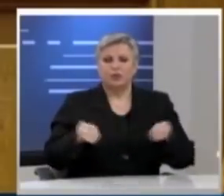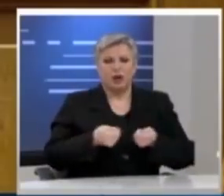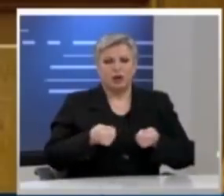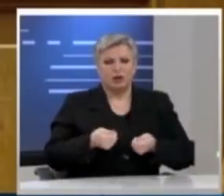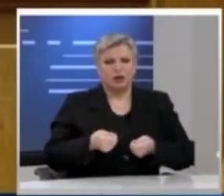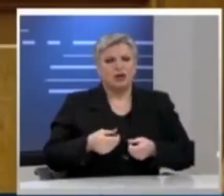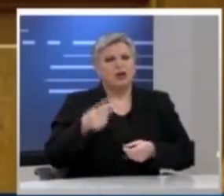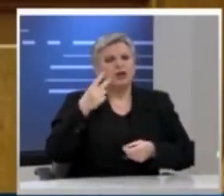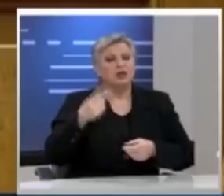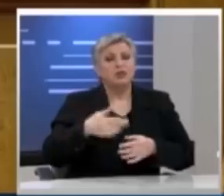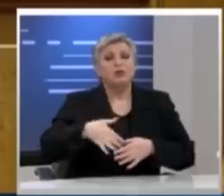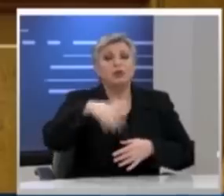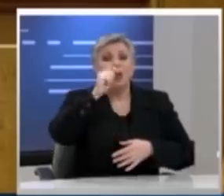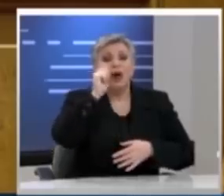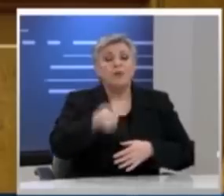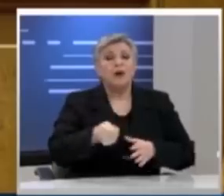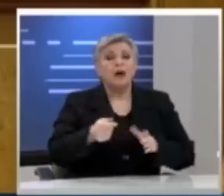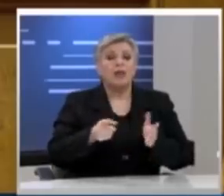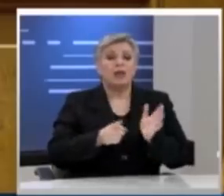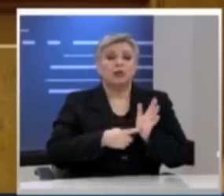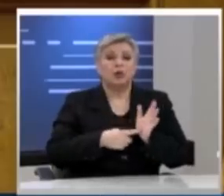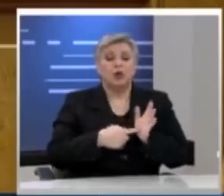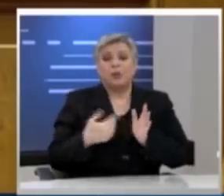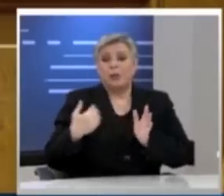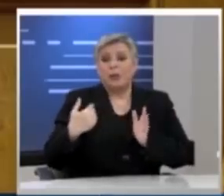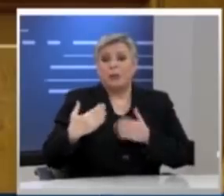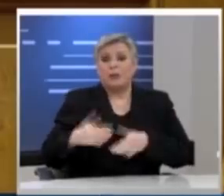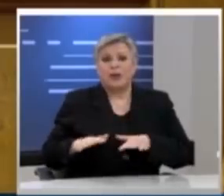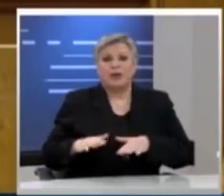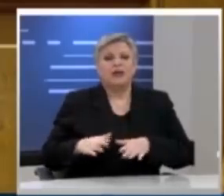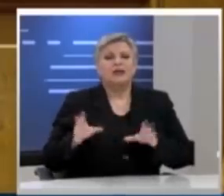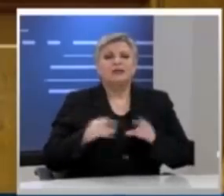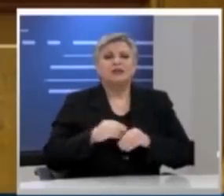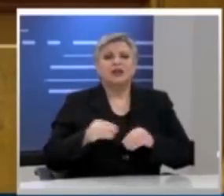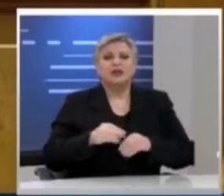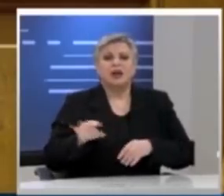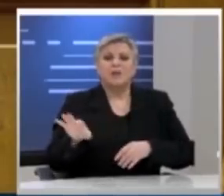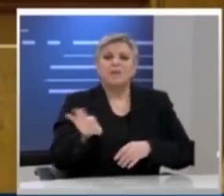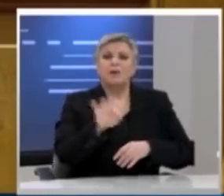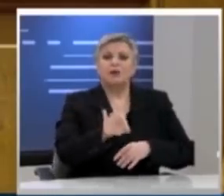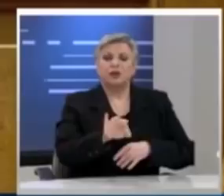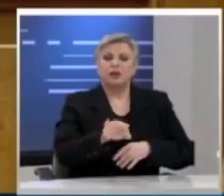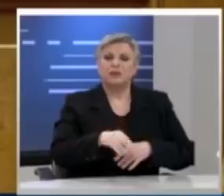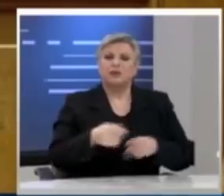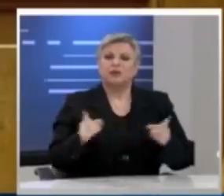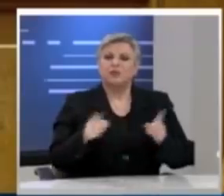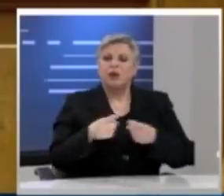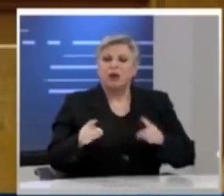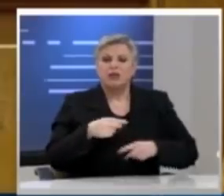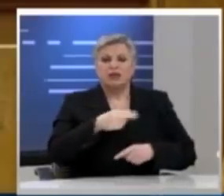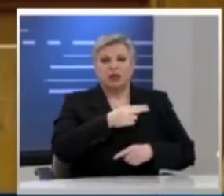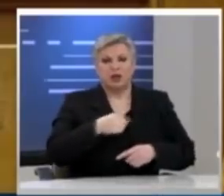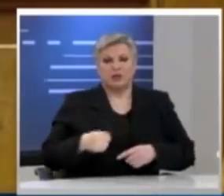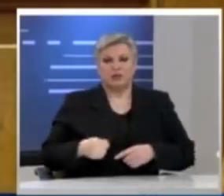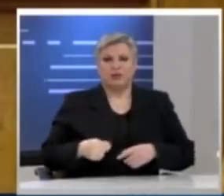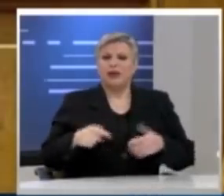απαράδεκτο νόμο που ψηφίσατε για το διορισμό των εκπαιδευτικών που οδηγεί σε μία ανταγωνιστική